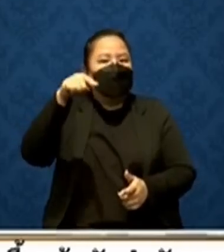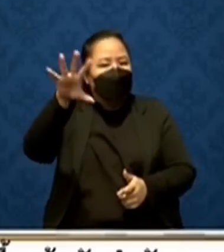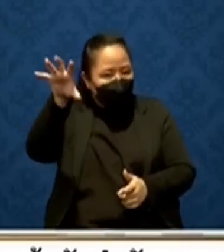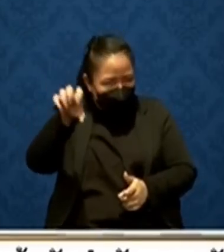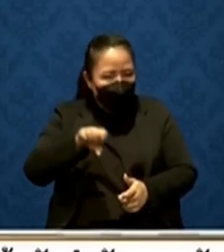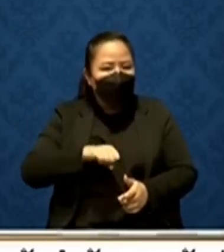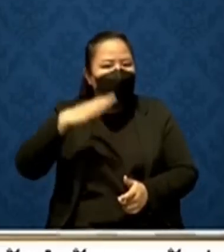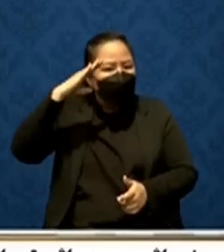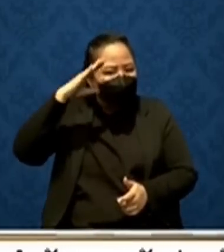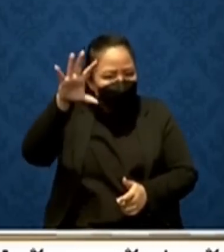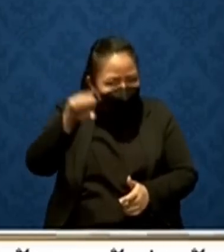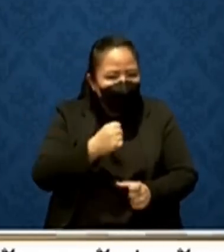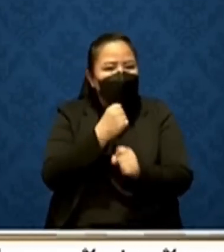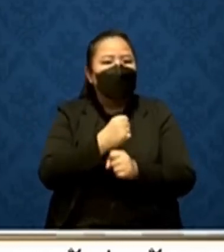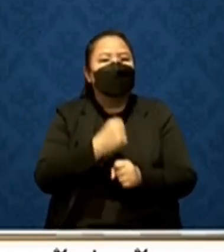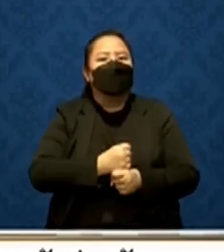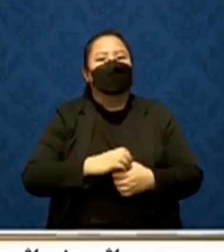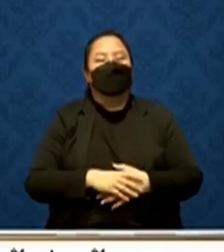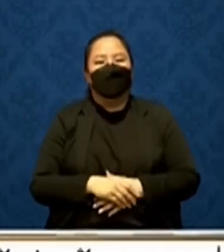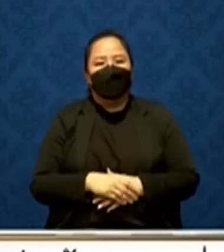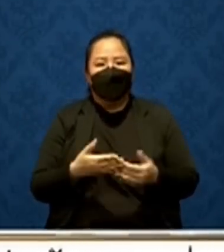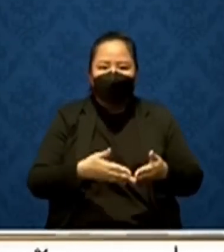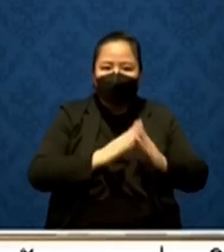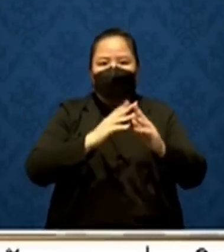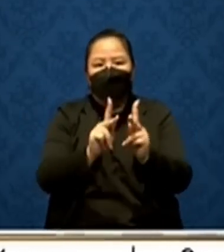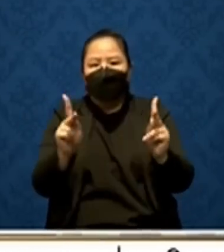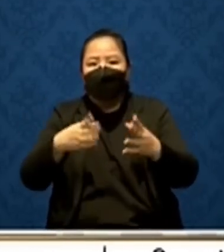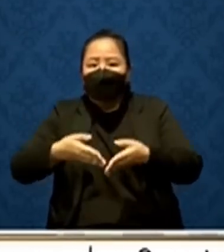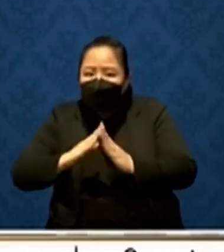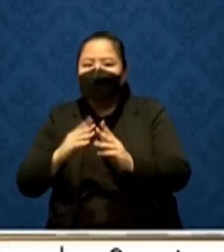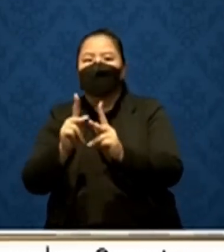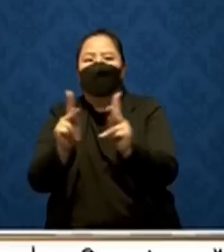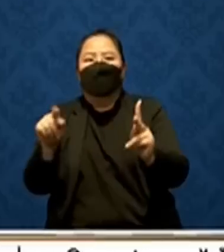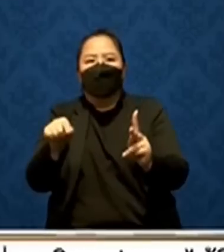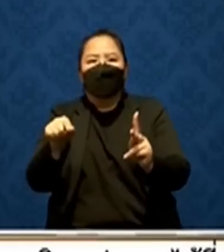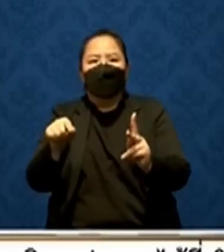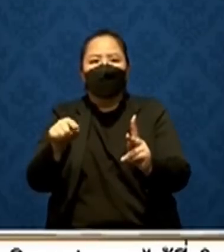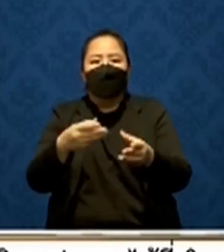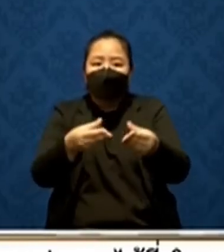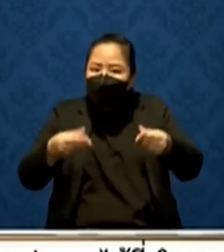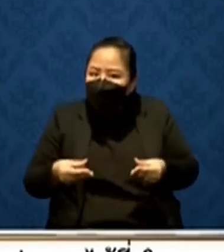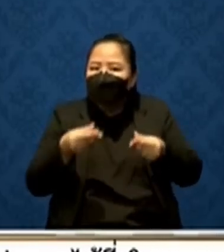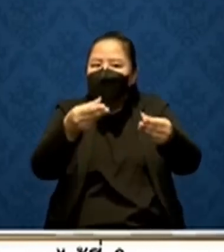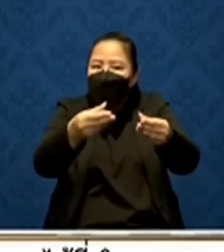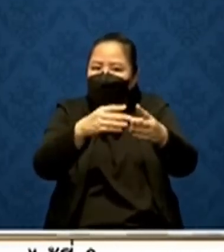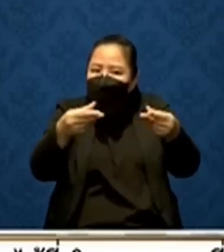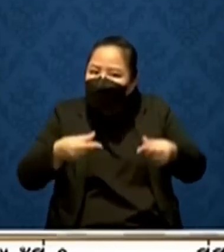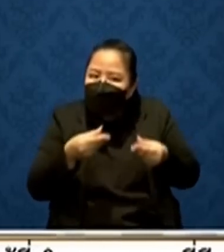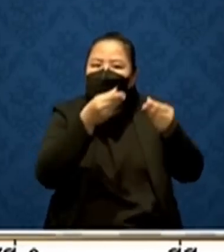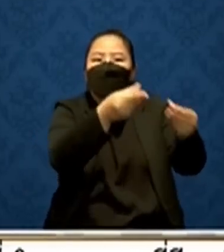ใช้ทหารไปทำงานก็ไปตั้งคณะกรรมการตั้งคณะกรรมการตั้งคณะกรรมการรายงานรายงานรายงาน